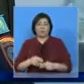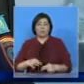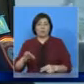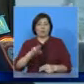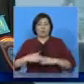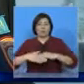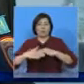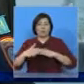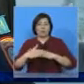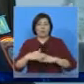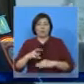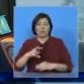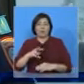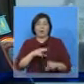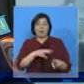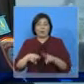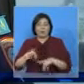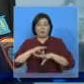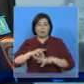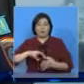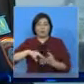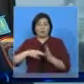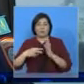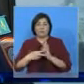аумағын ғарыштық мониторингін жүргізу мақсатында